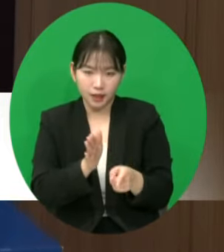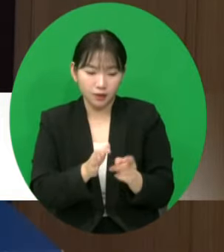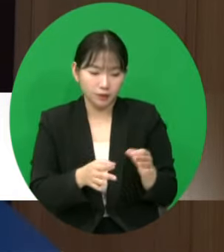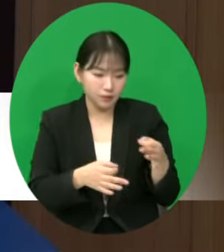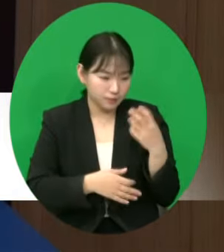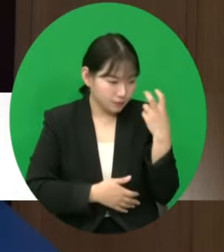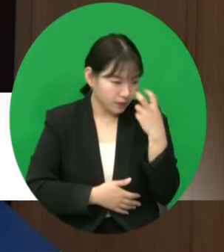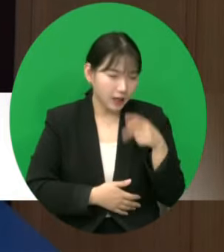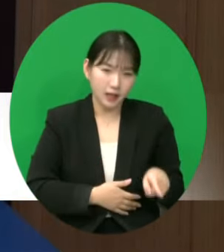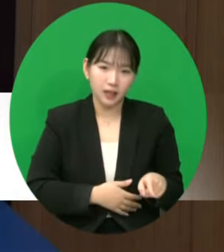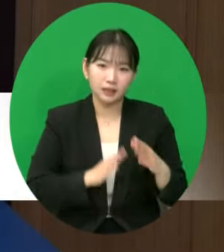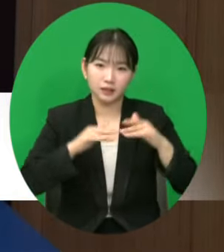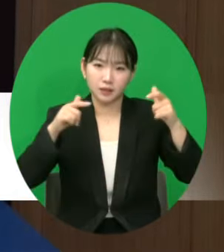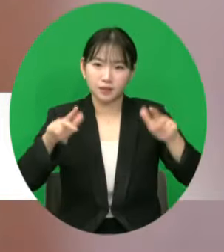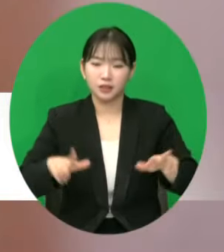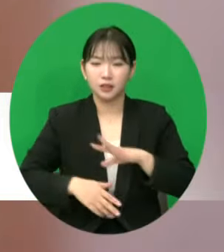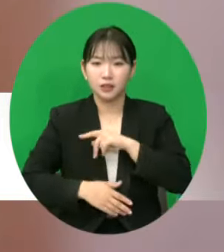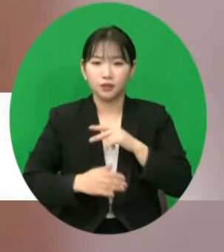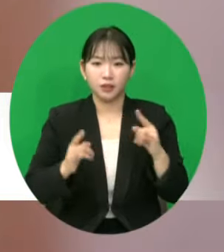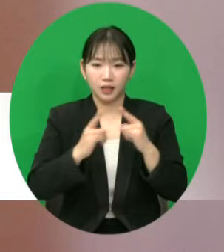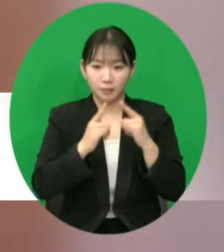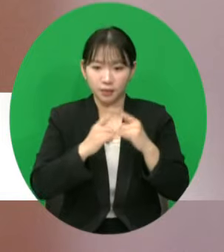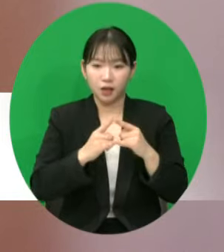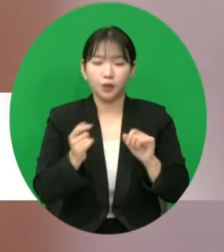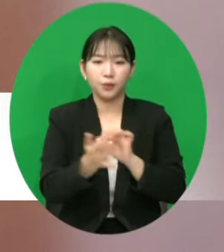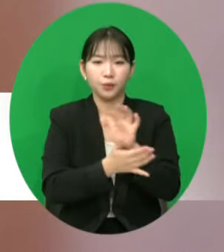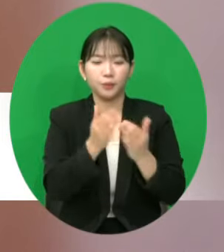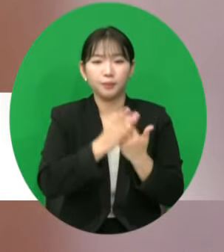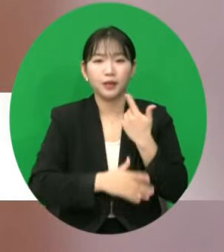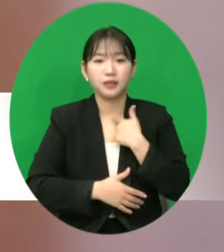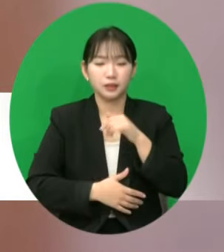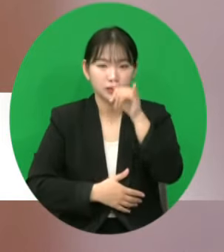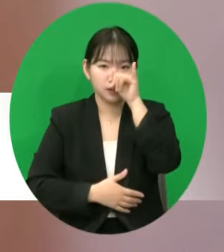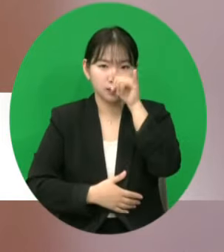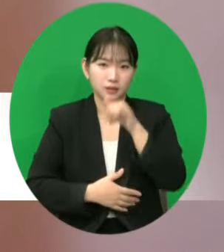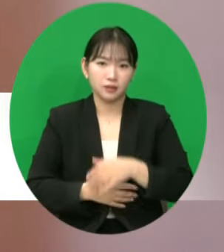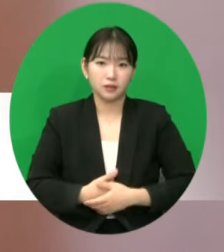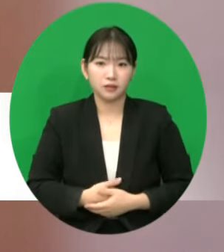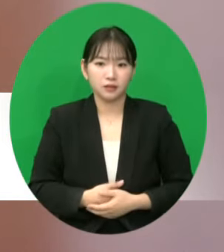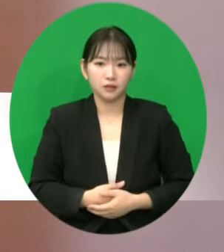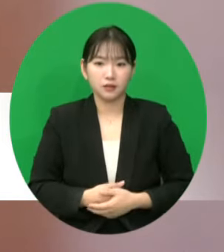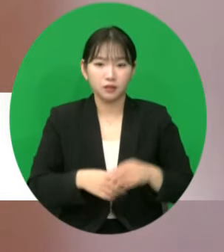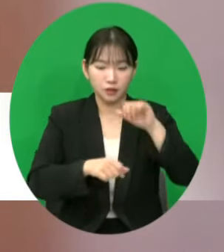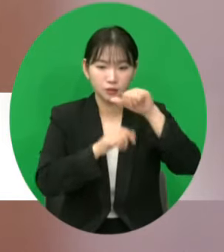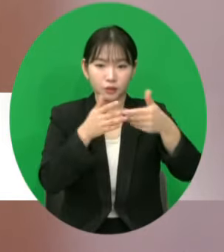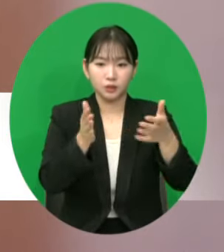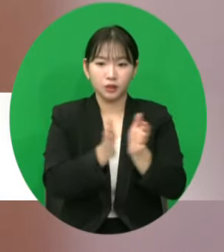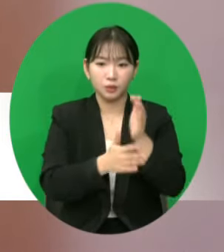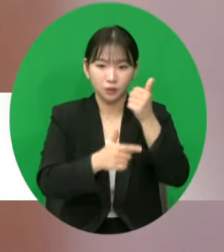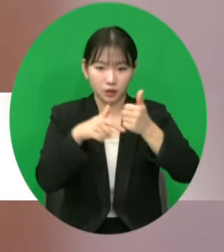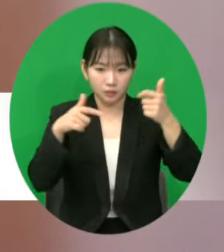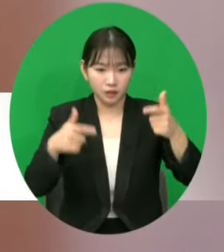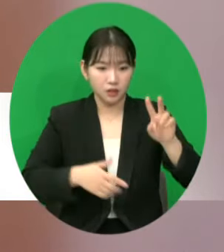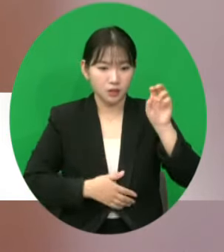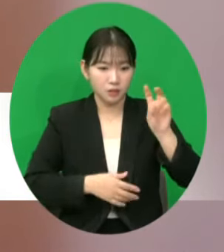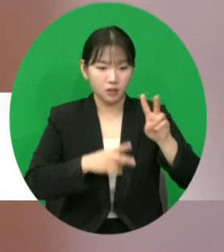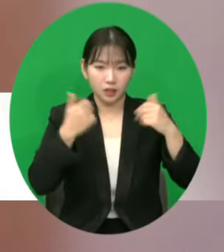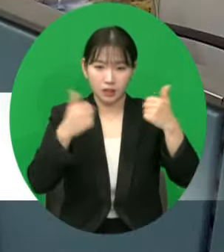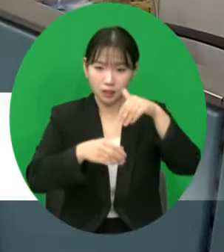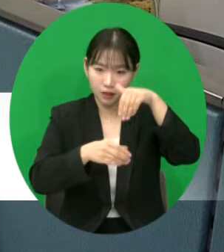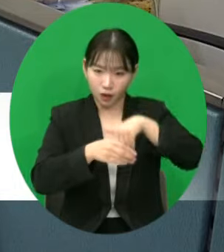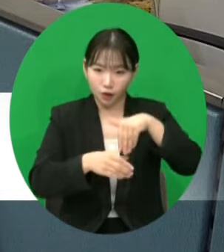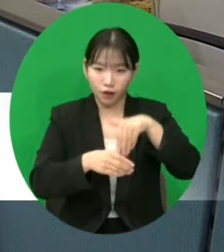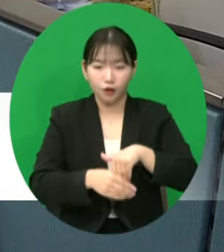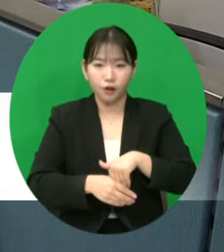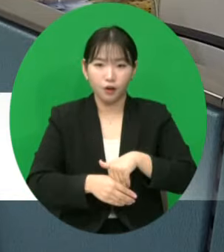진행되 전남지역 현역 의원 캠프에서 한바탕 소동이 빚어지기도 했습니다 주당 22대 총선후보